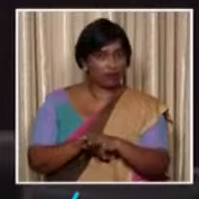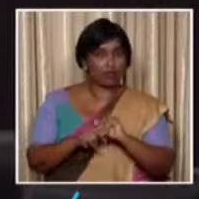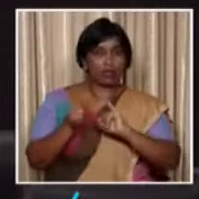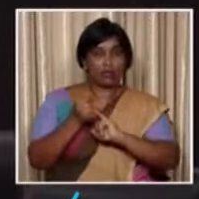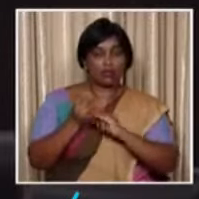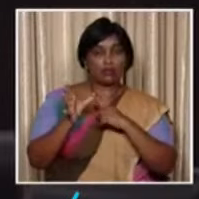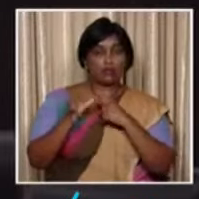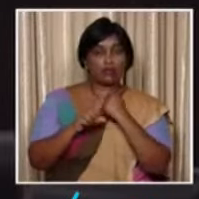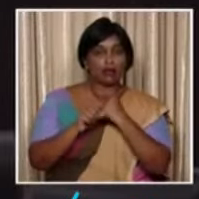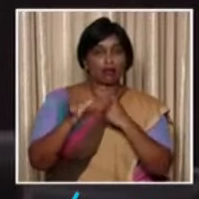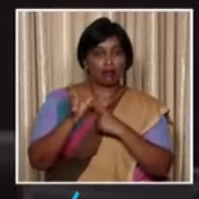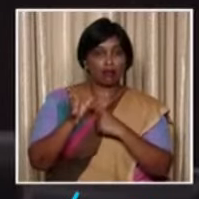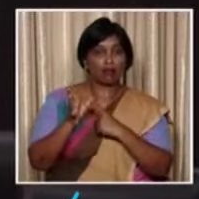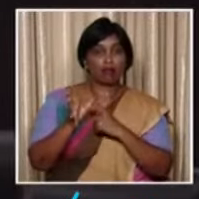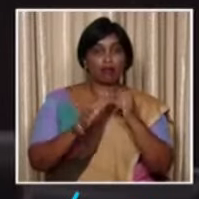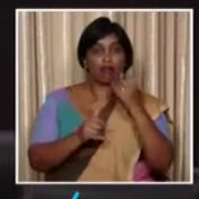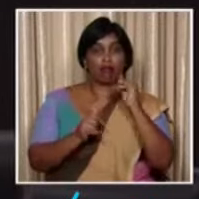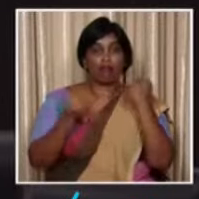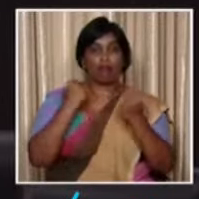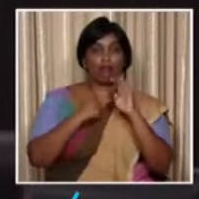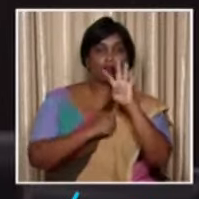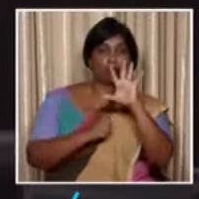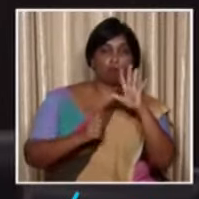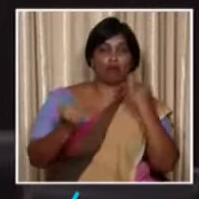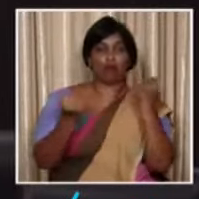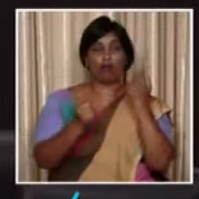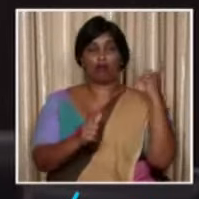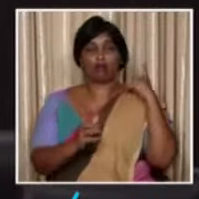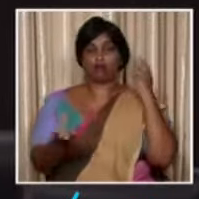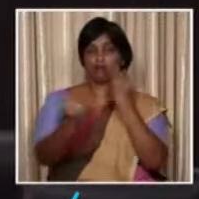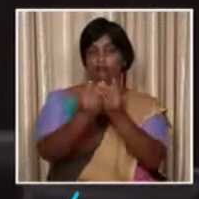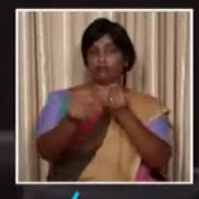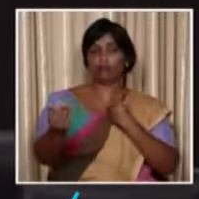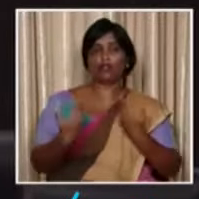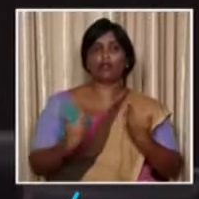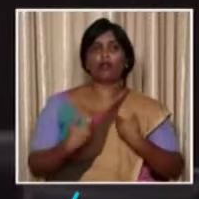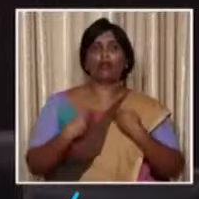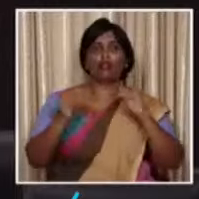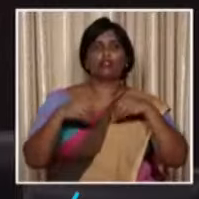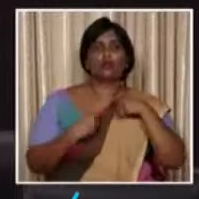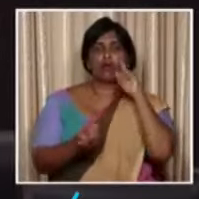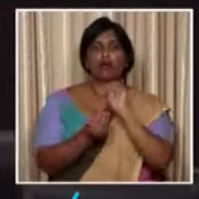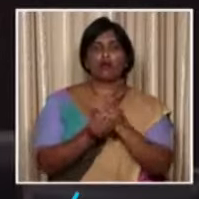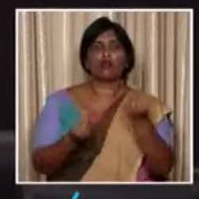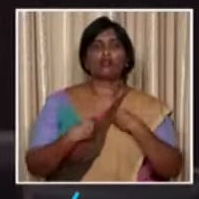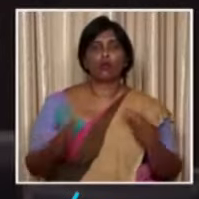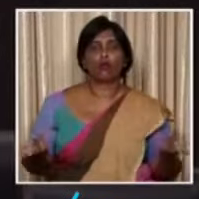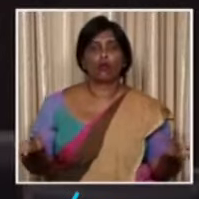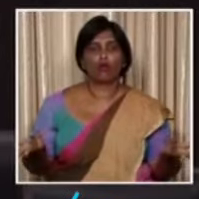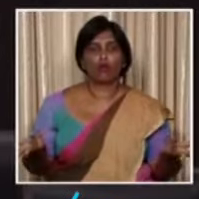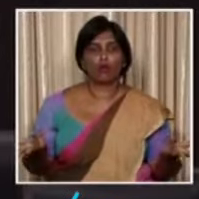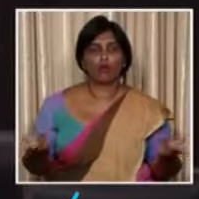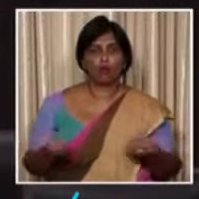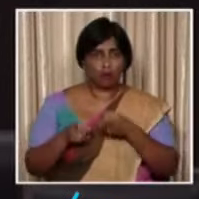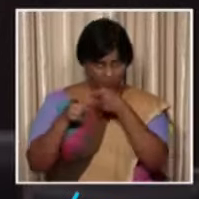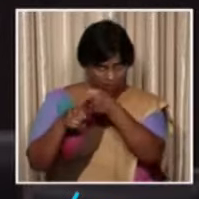සාගල්ලට වාහන අතරපා STF ගාඩ් දාගෙන යද්දි මට කොහෙද තියලා තියෙන ආරක්ෂාව